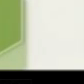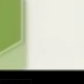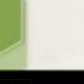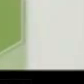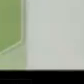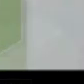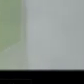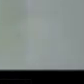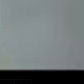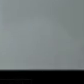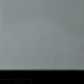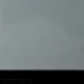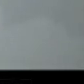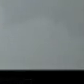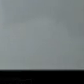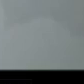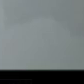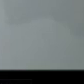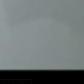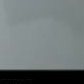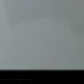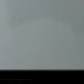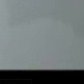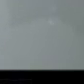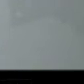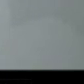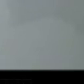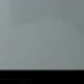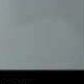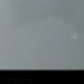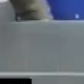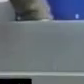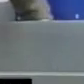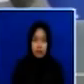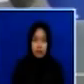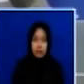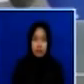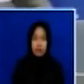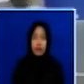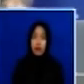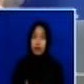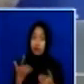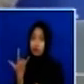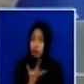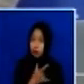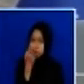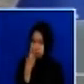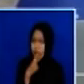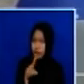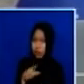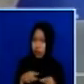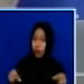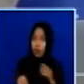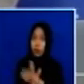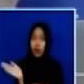hai hai hai Hai Anda masih menyaksikan Jawa Timur hari ini